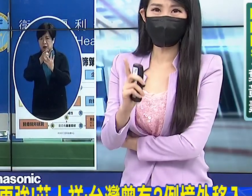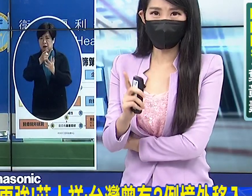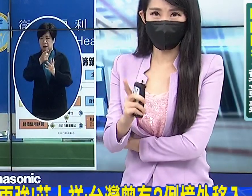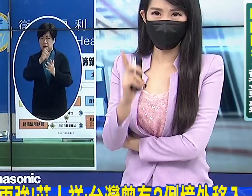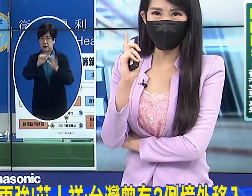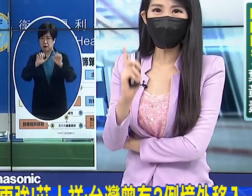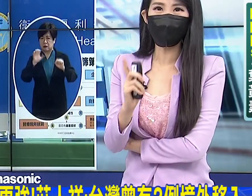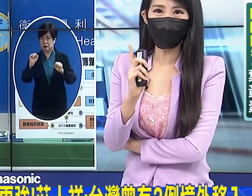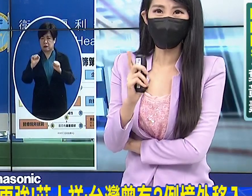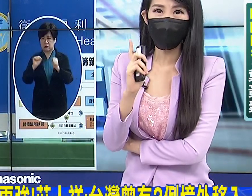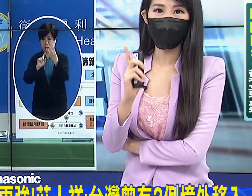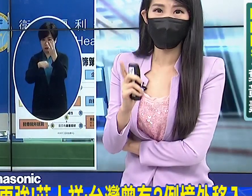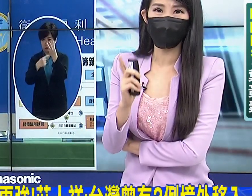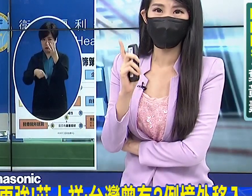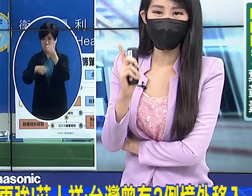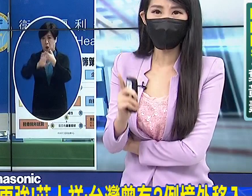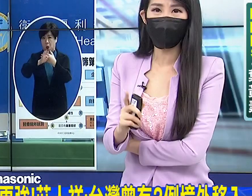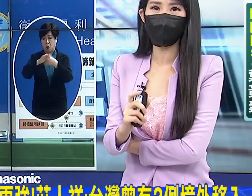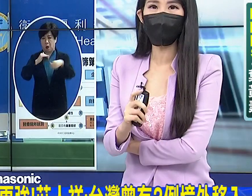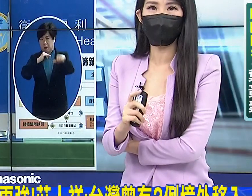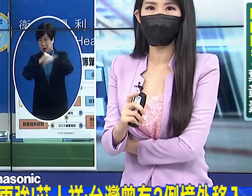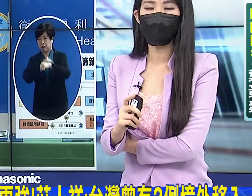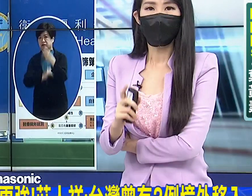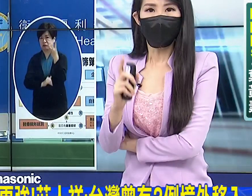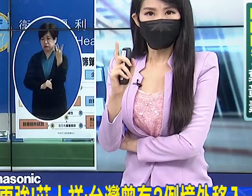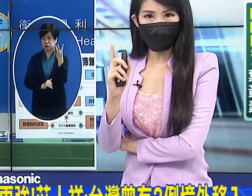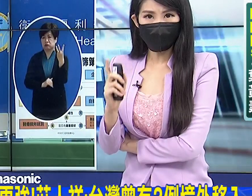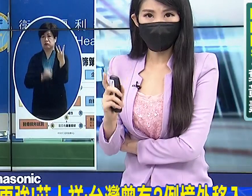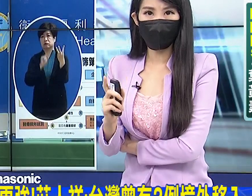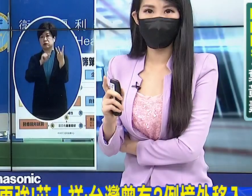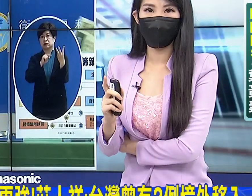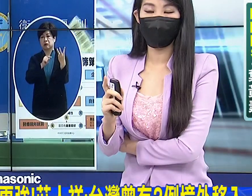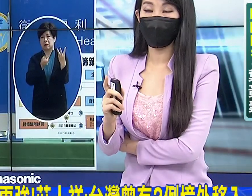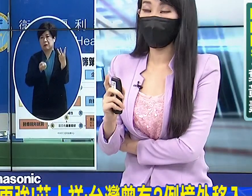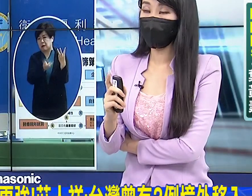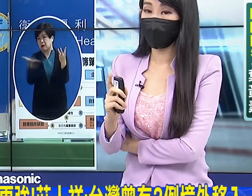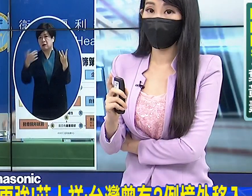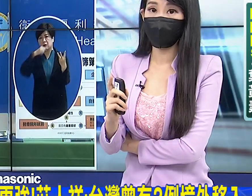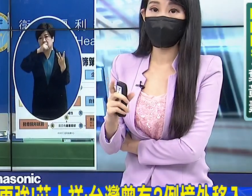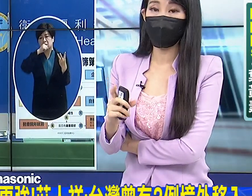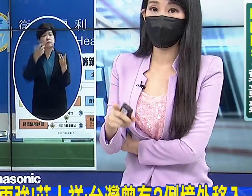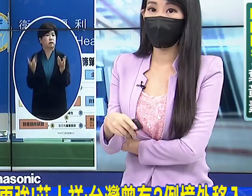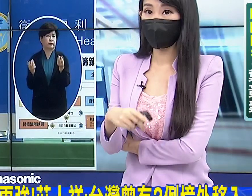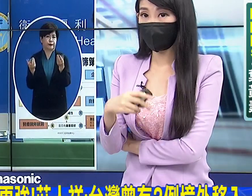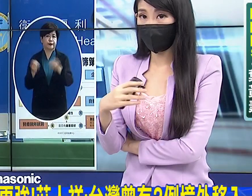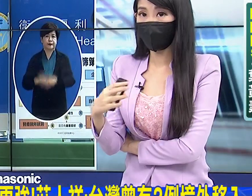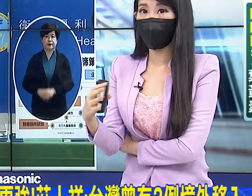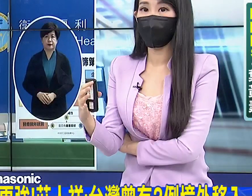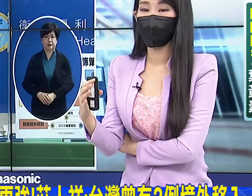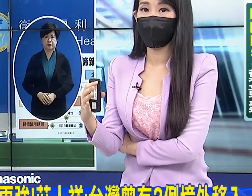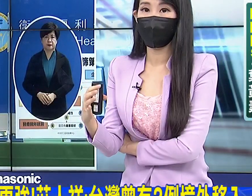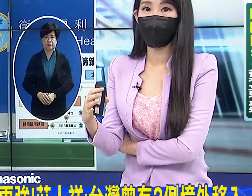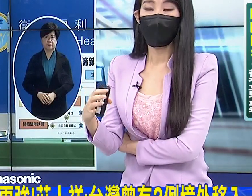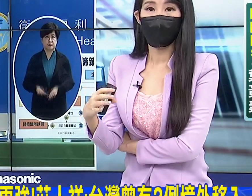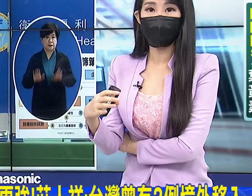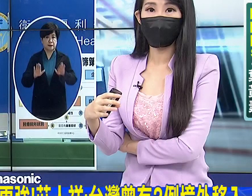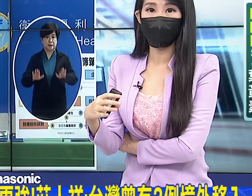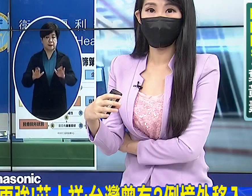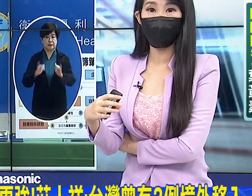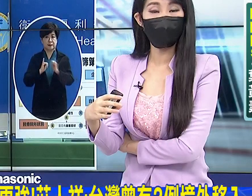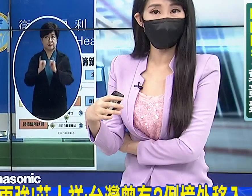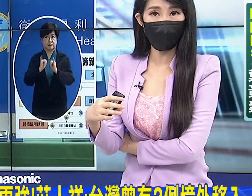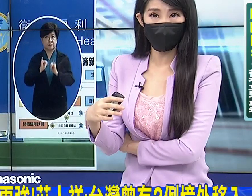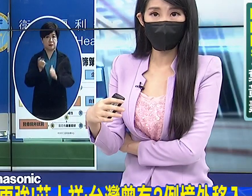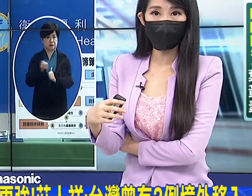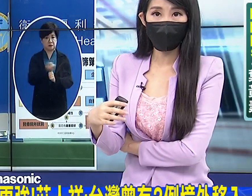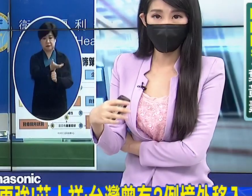恐怖的是谁？印度变种 Delta 病毒。现在呢，那英国他们已经宣布要在延后封城了，而且呢，